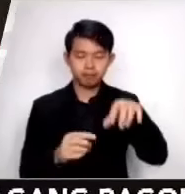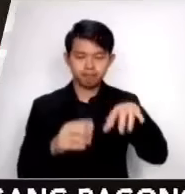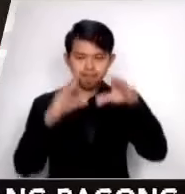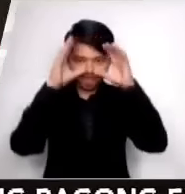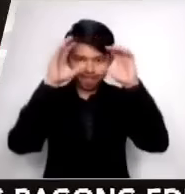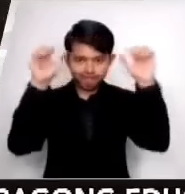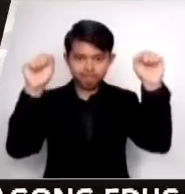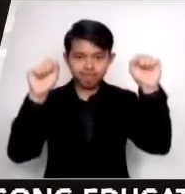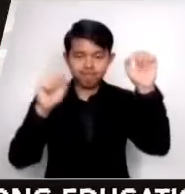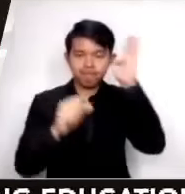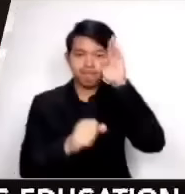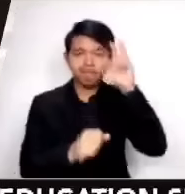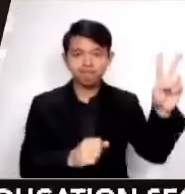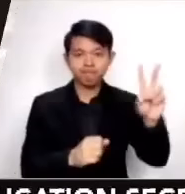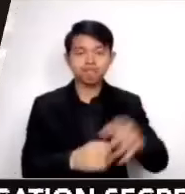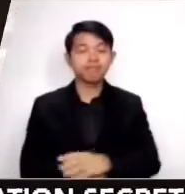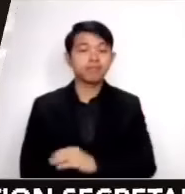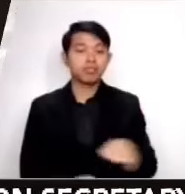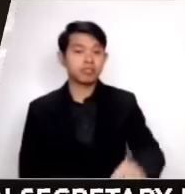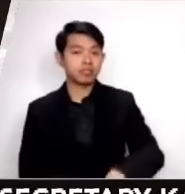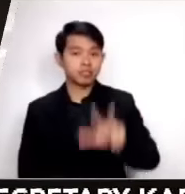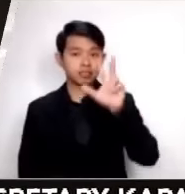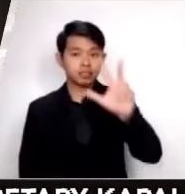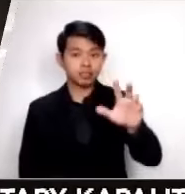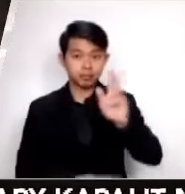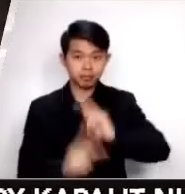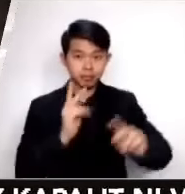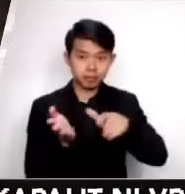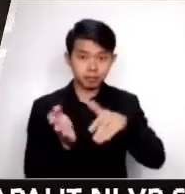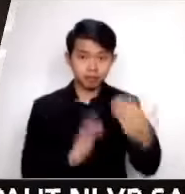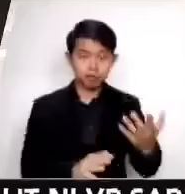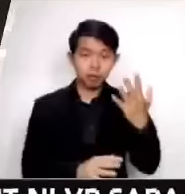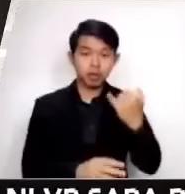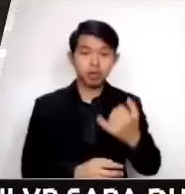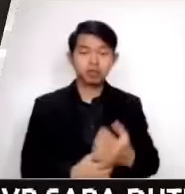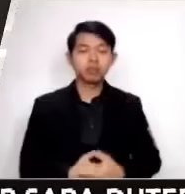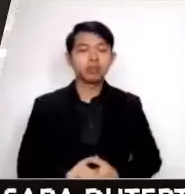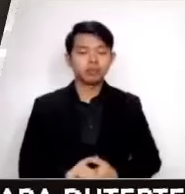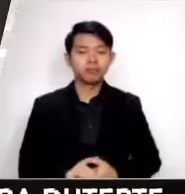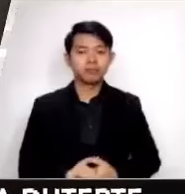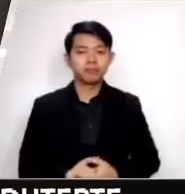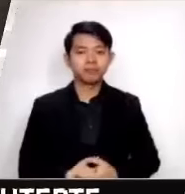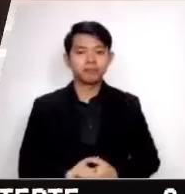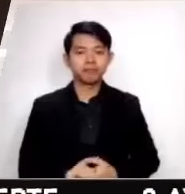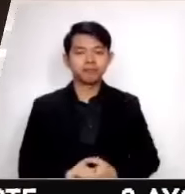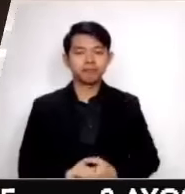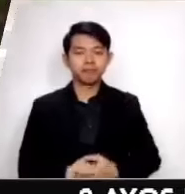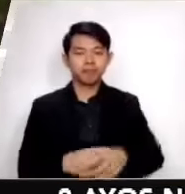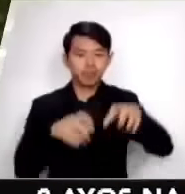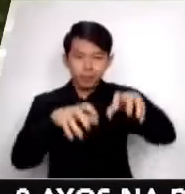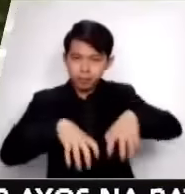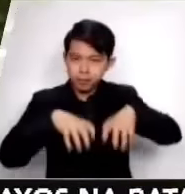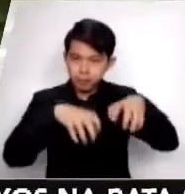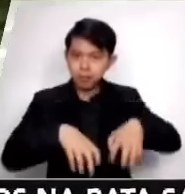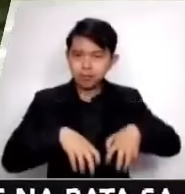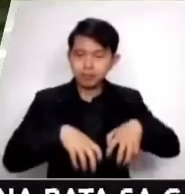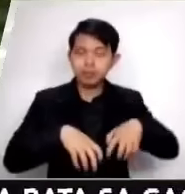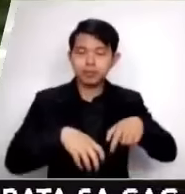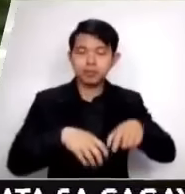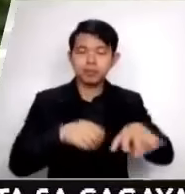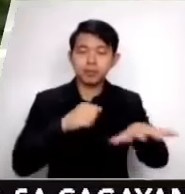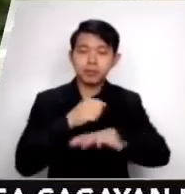Tatlo patay matapos umanong masuffocate sa ilalim ng kanilang hinukoy na lupa sa Balingasag, Misamis Oriental. Base sa